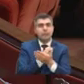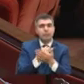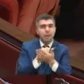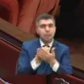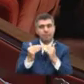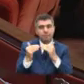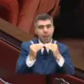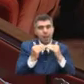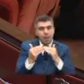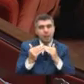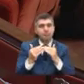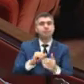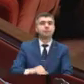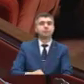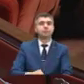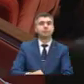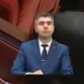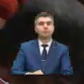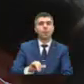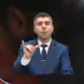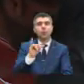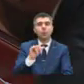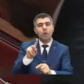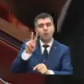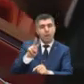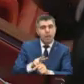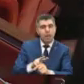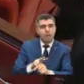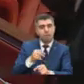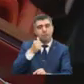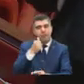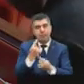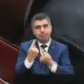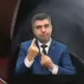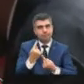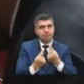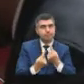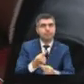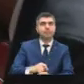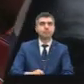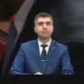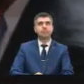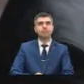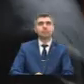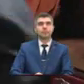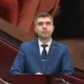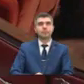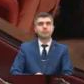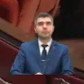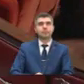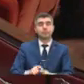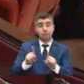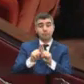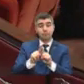فاحنا كنحاولوا نشوفوا يعني شنو هو الصحيح فيها من عدمه، وبالتالي كاين نوع ديال الصرامه اللي خصو يكون،